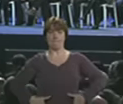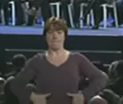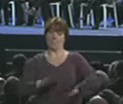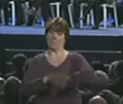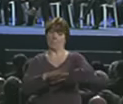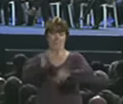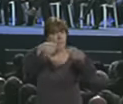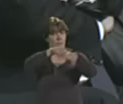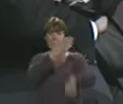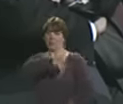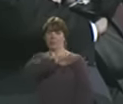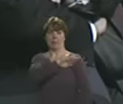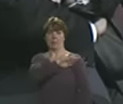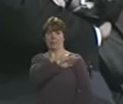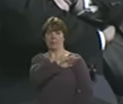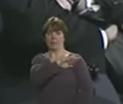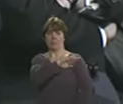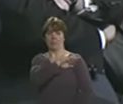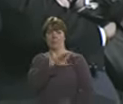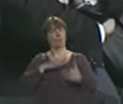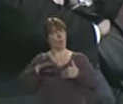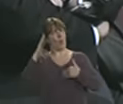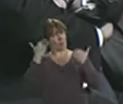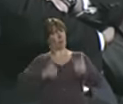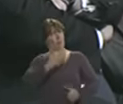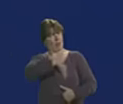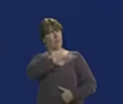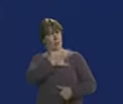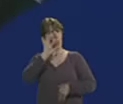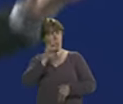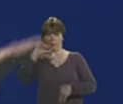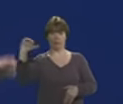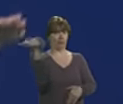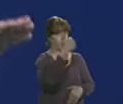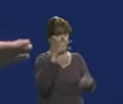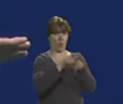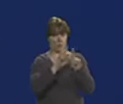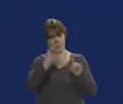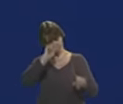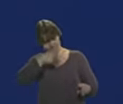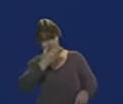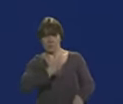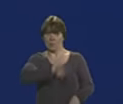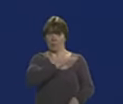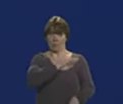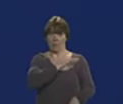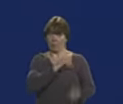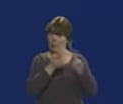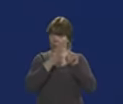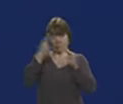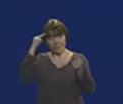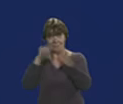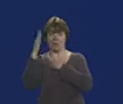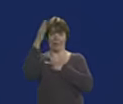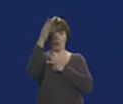devant leurs responsabilités. Il n'y a pas que le candidat qui prend ses responsabilités. Chacun d'entre nous ici, nous sommes comptables de l'avenir de la France.